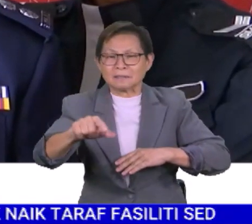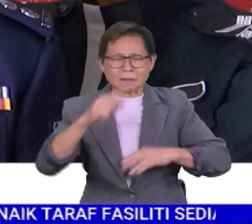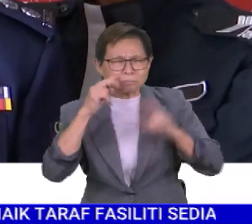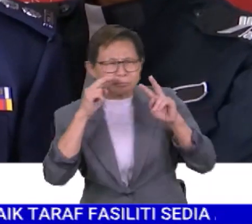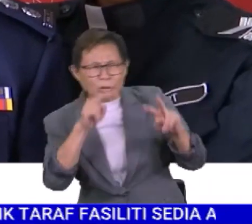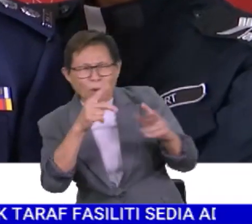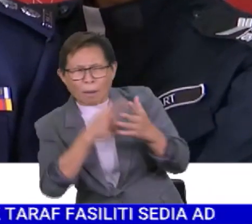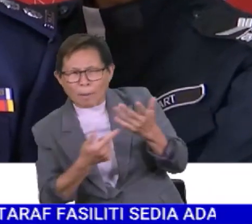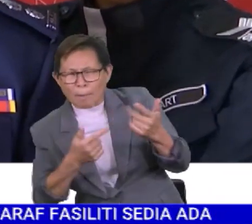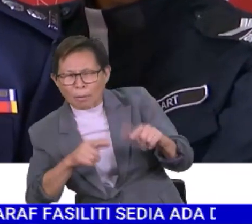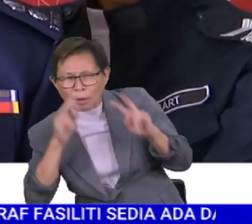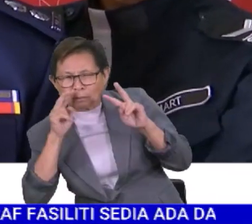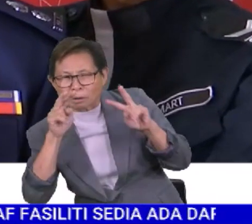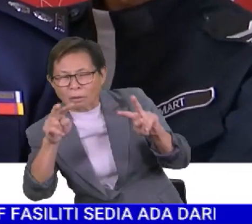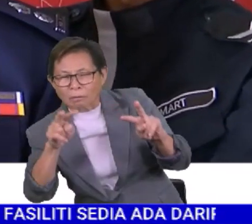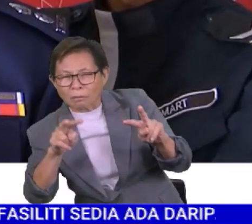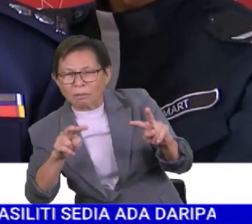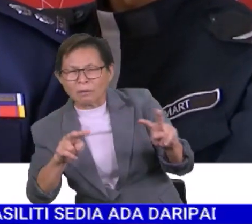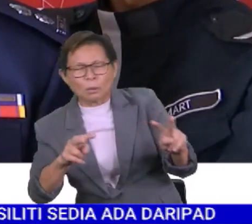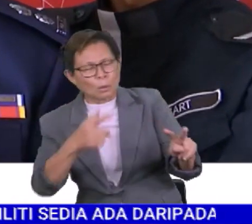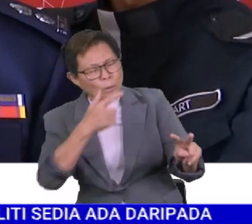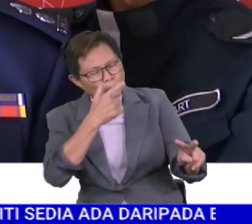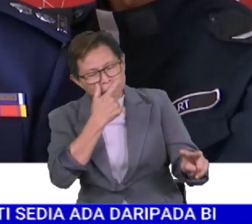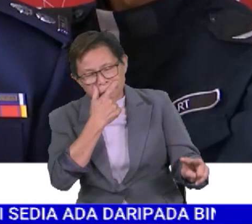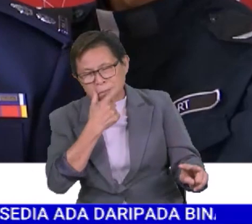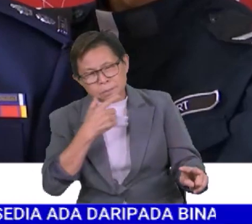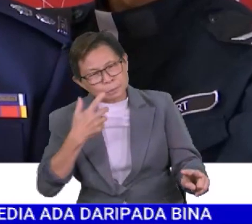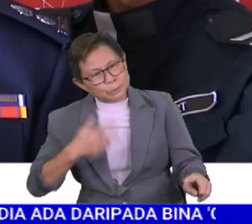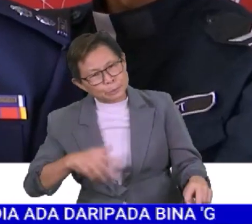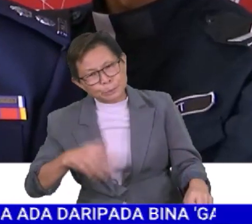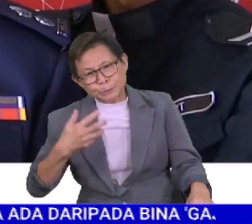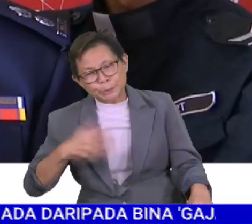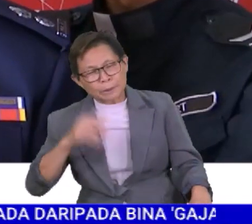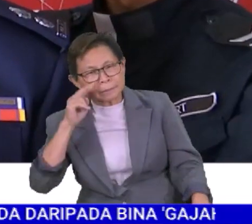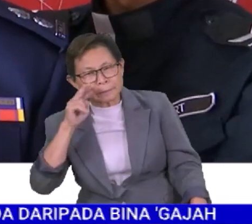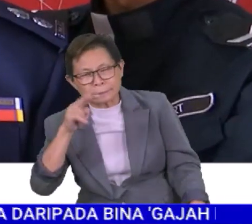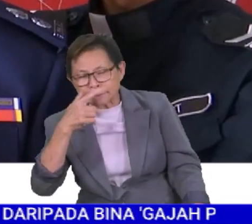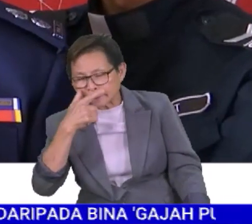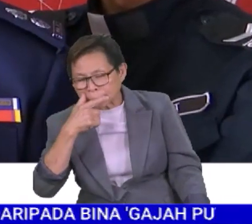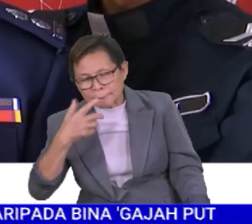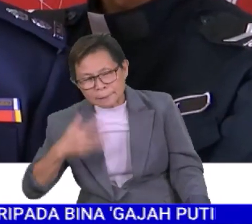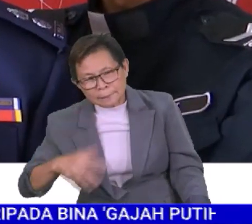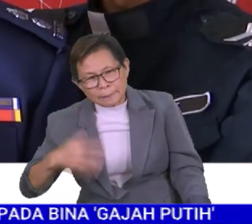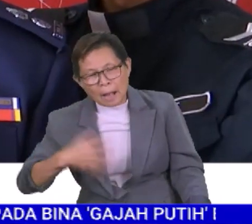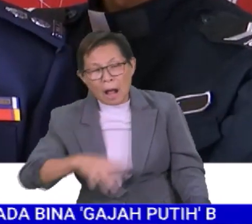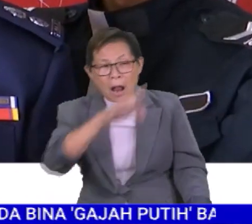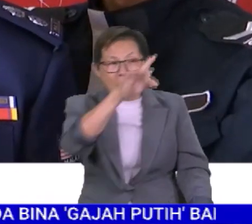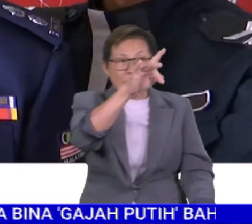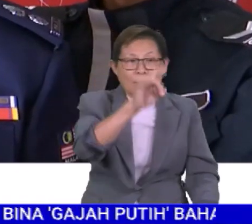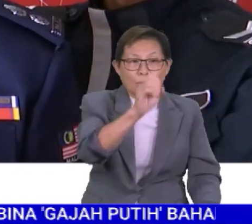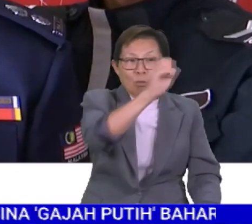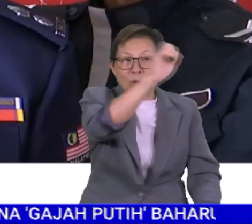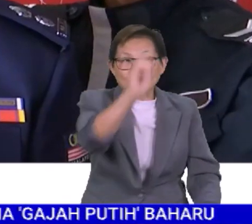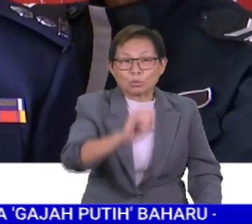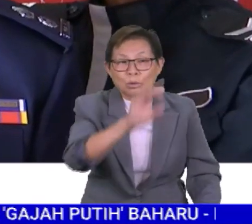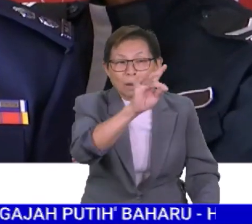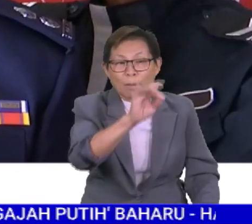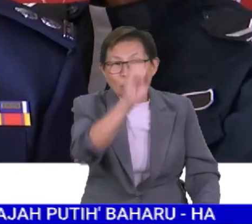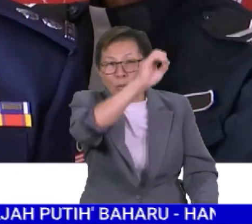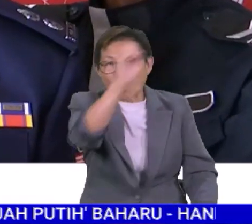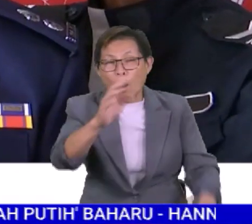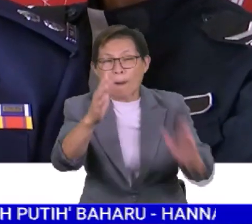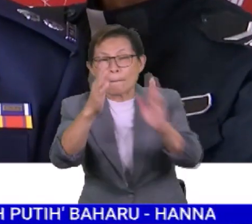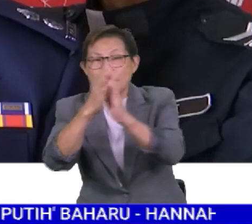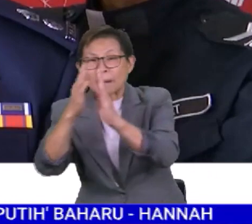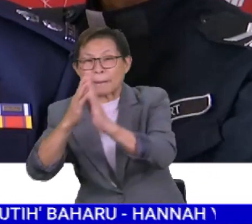memang keadaan dia sangat menyedihkan lah. Yang mana hampir 80% di